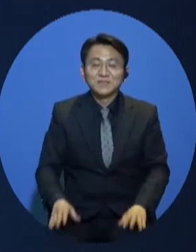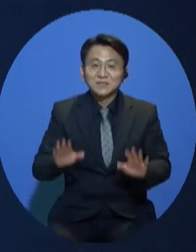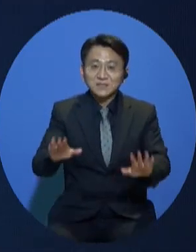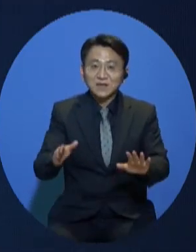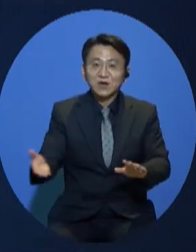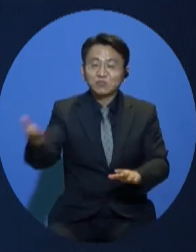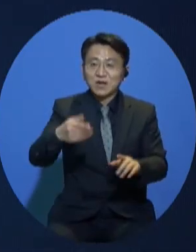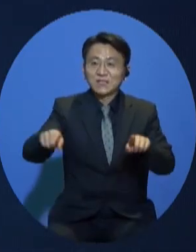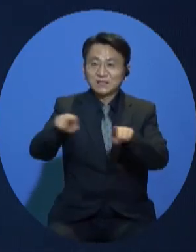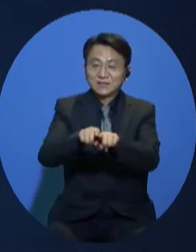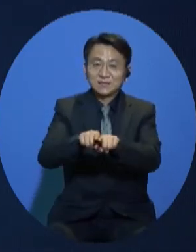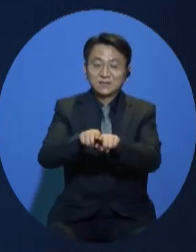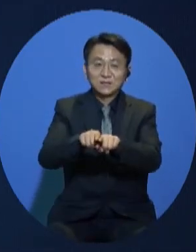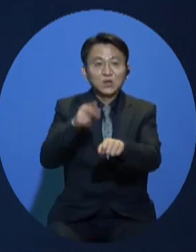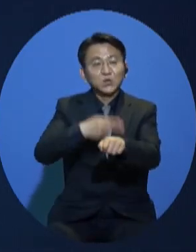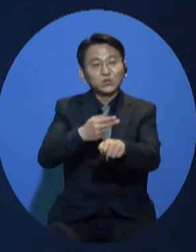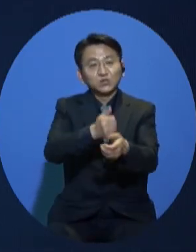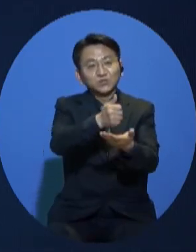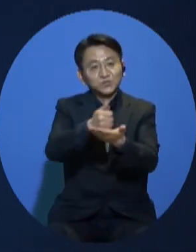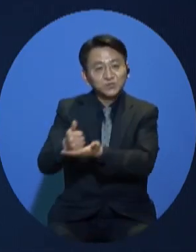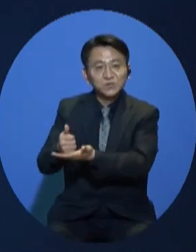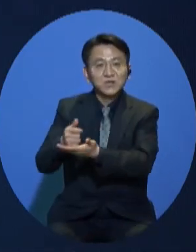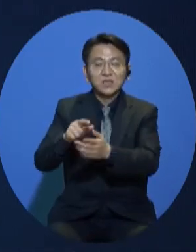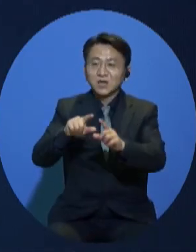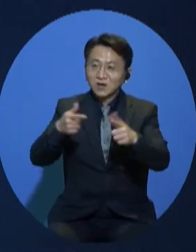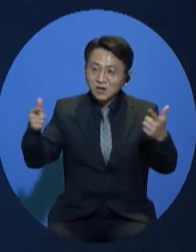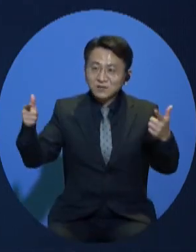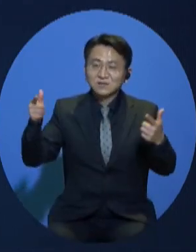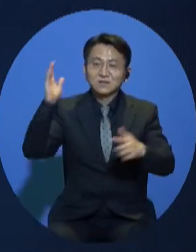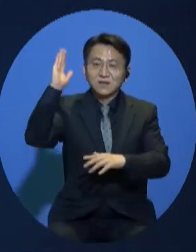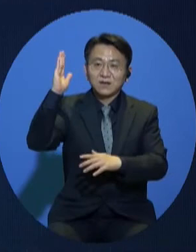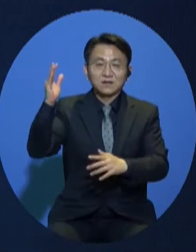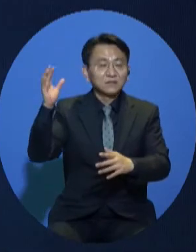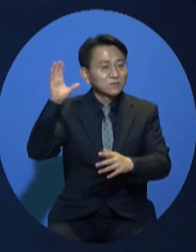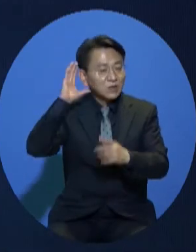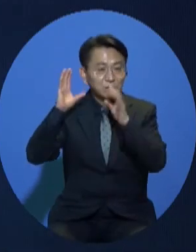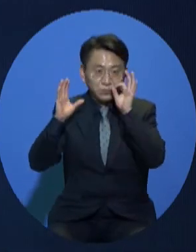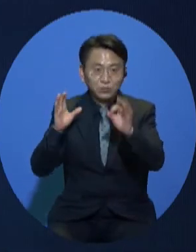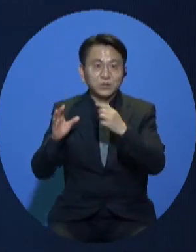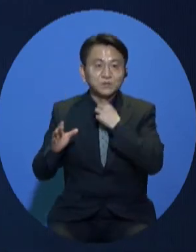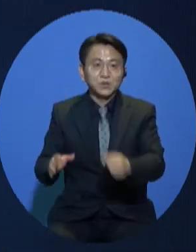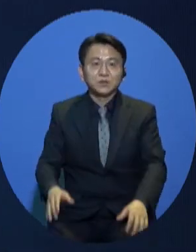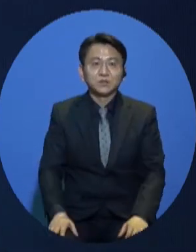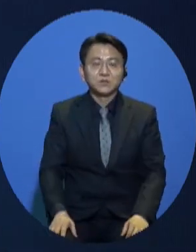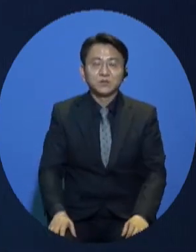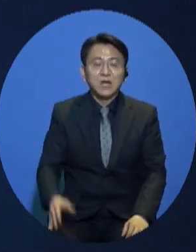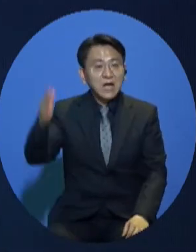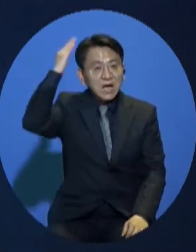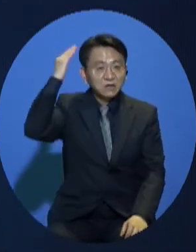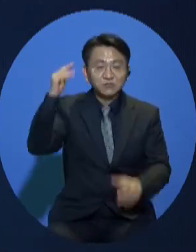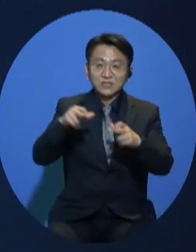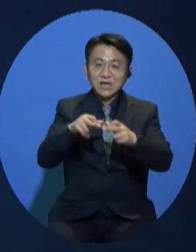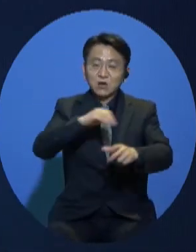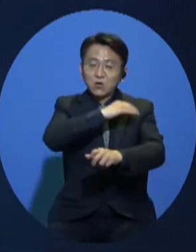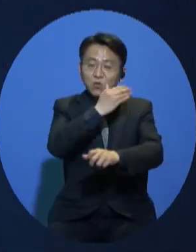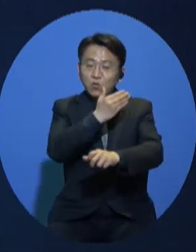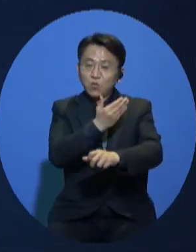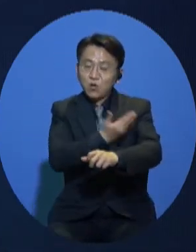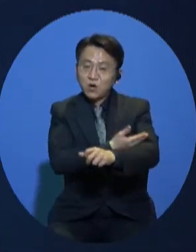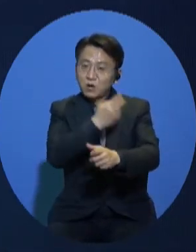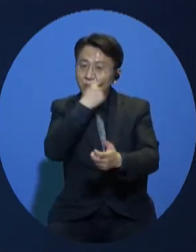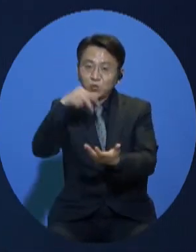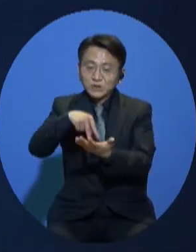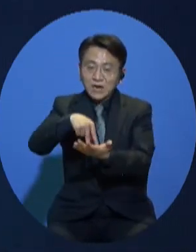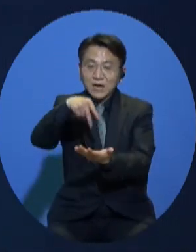여러분과 함께 현장에서 교수님 모시고 또 다양한 얘기를 청해 듣고자 합니다. 한국 장애인 권리 보장법의